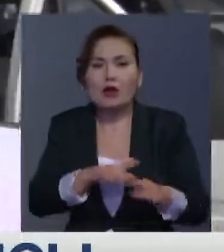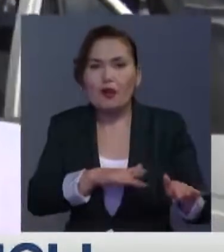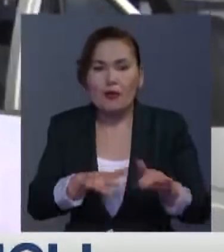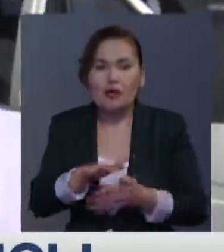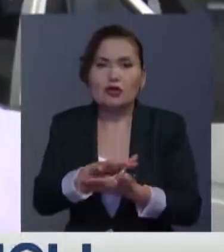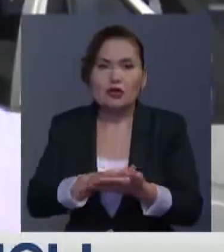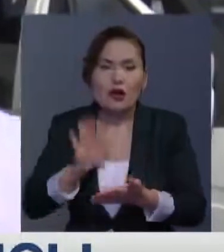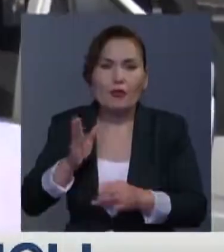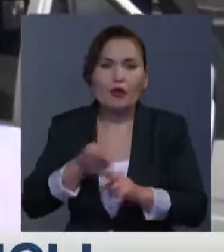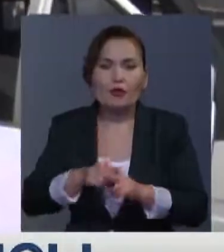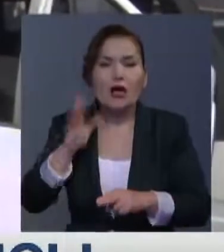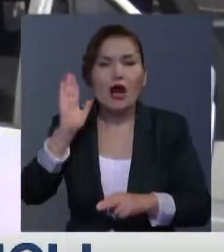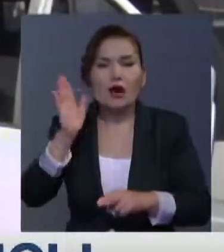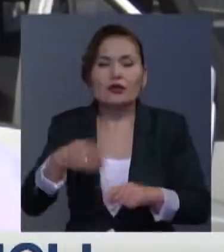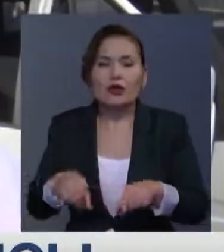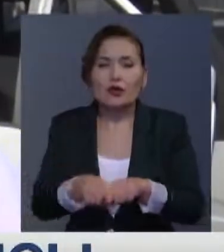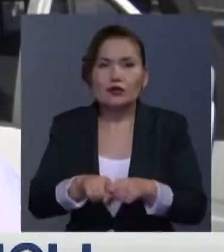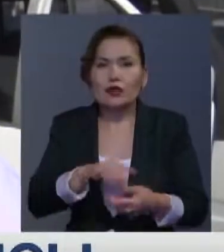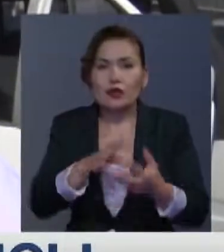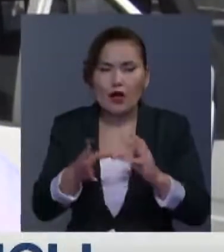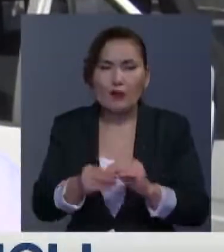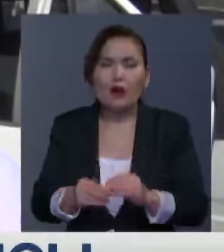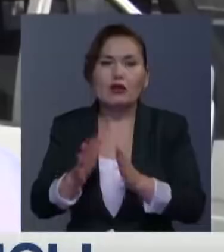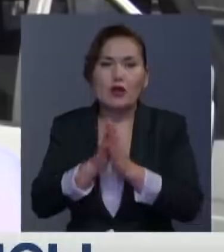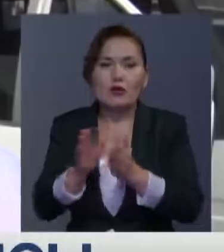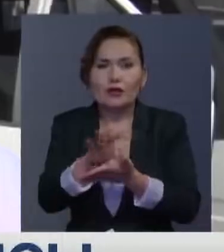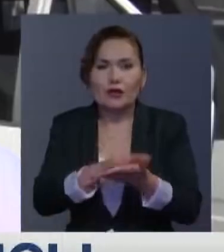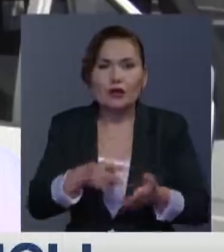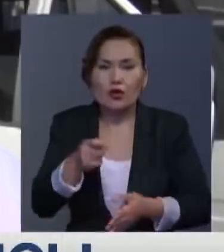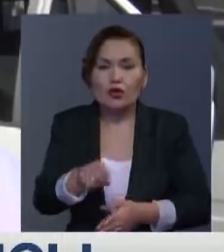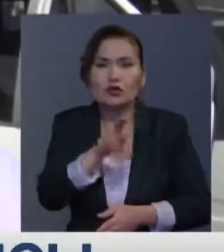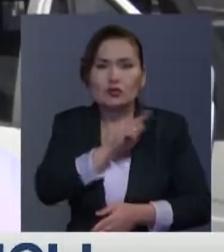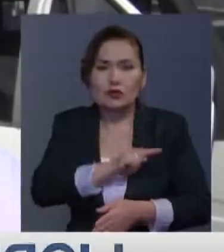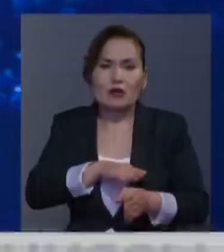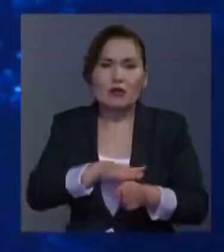табуда. Алдағы уақытта білім беру бөліміне түскен өтініштер бойынша жұмыс атқарылады.